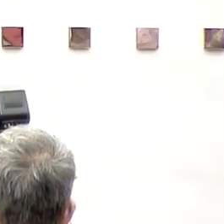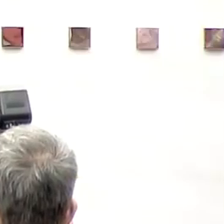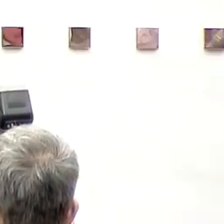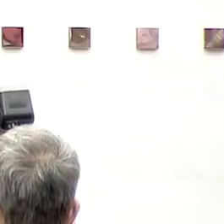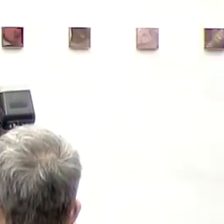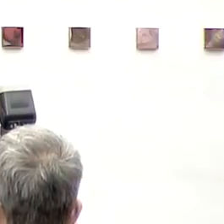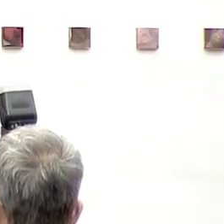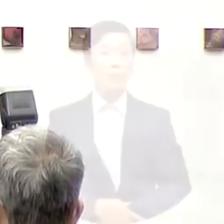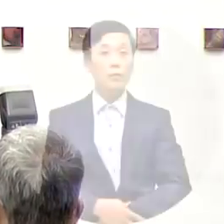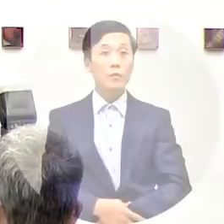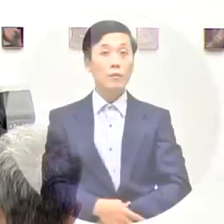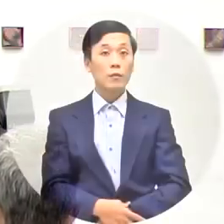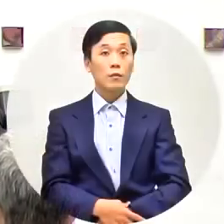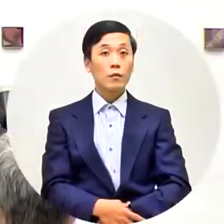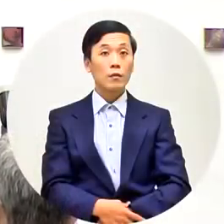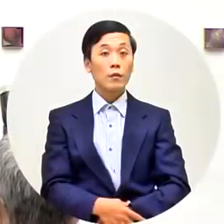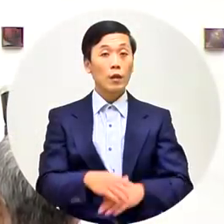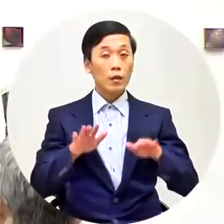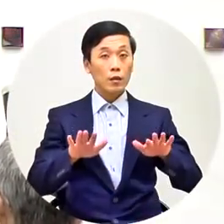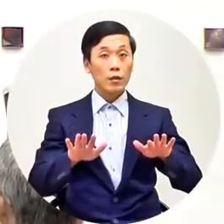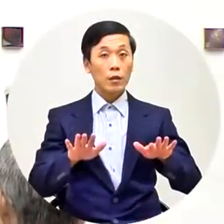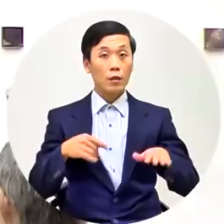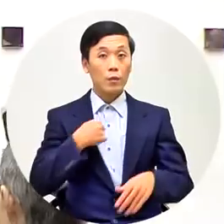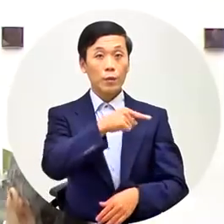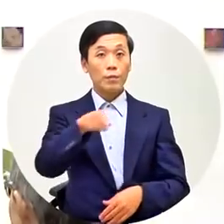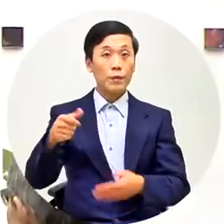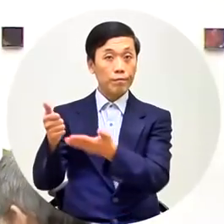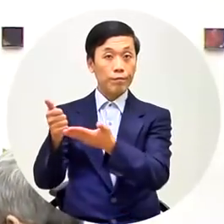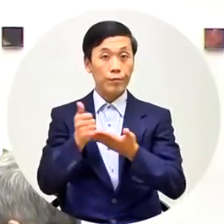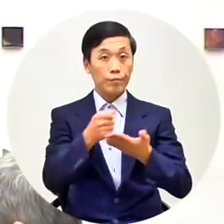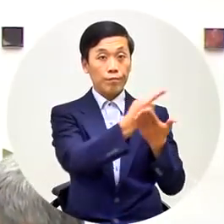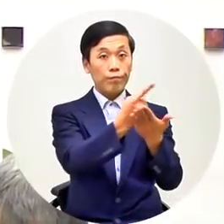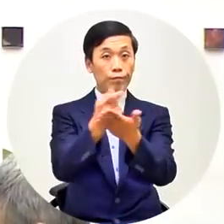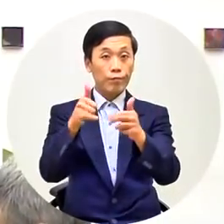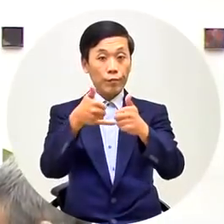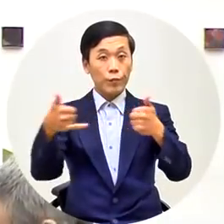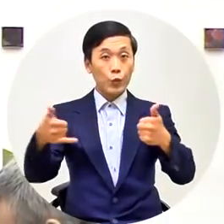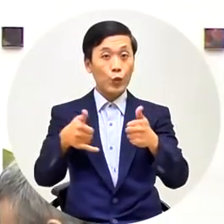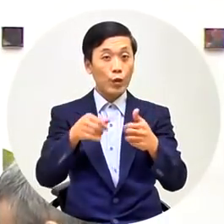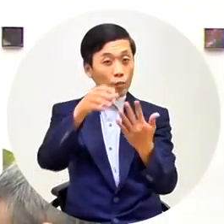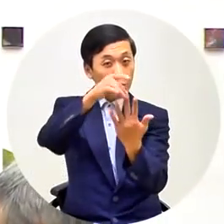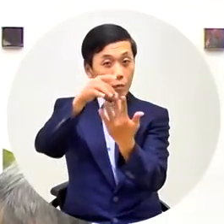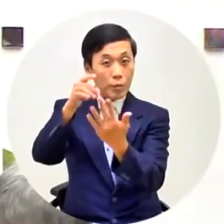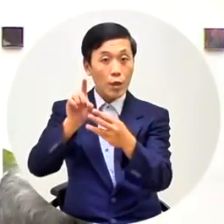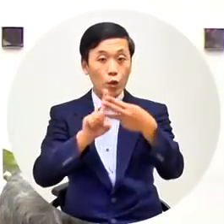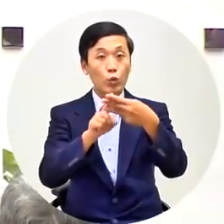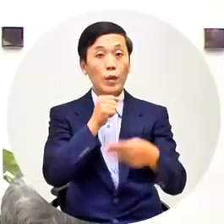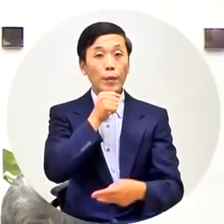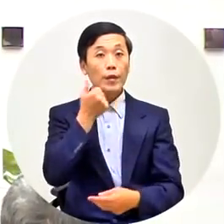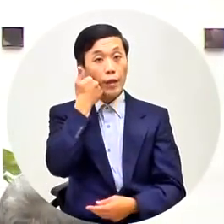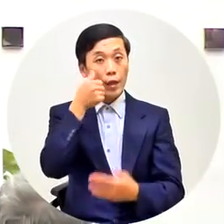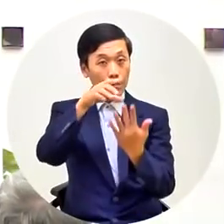那现在我们请各位议员来推举一个主持人哦。那是不是我们就请我们这一